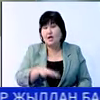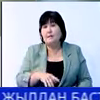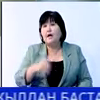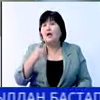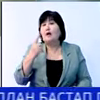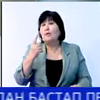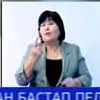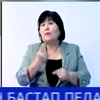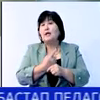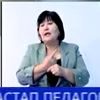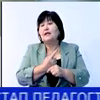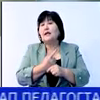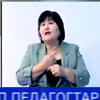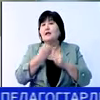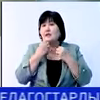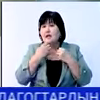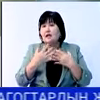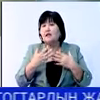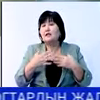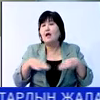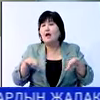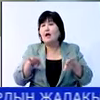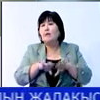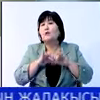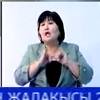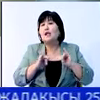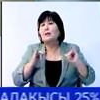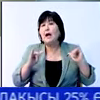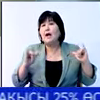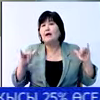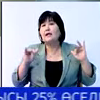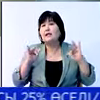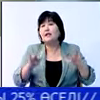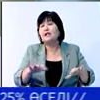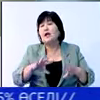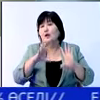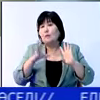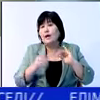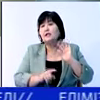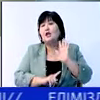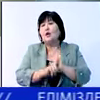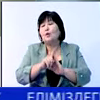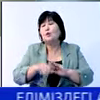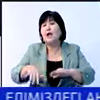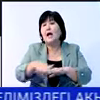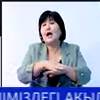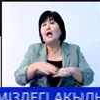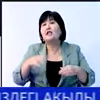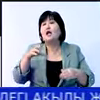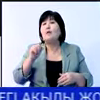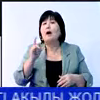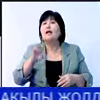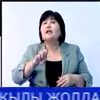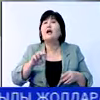бірлікті, тірлікті, экономикалық даму бағыттарындағы мәселелерді қозғайтын халықтық партия болып табылады.